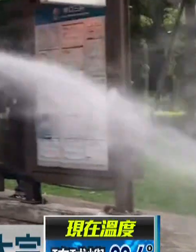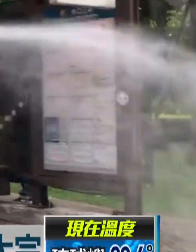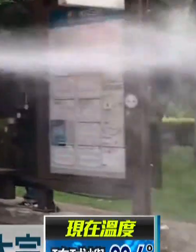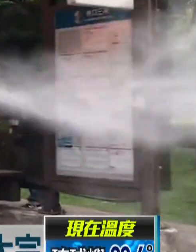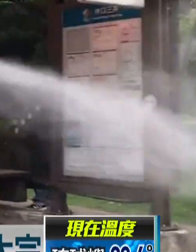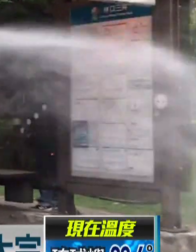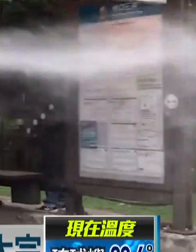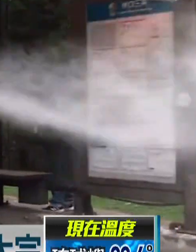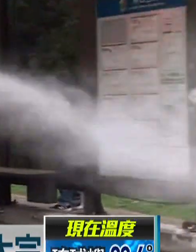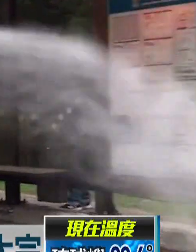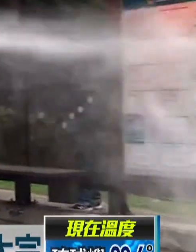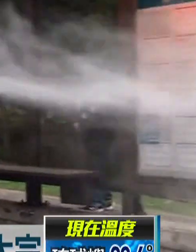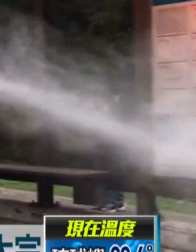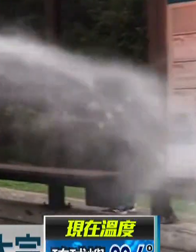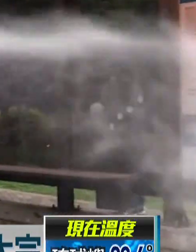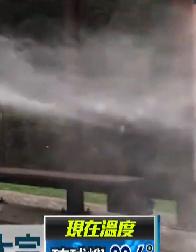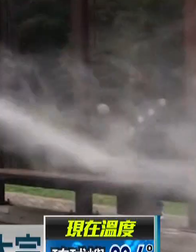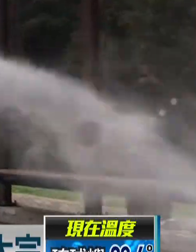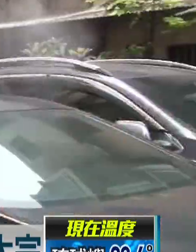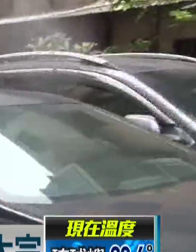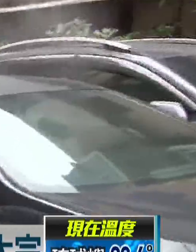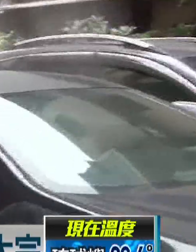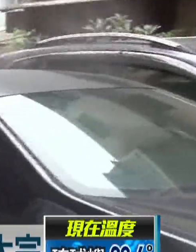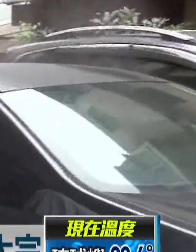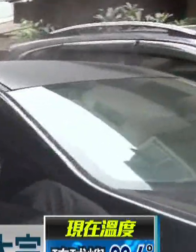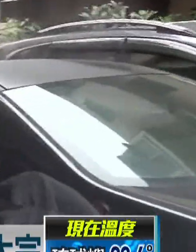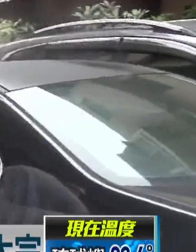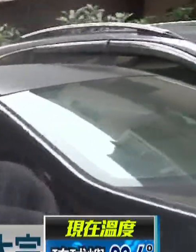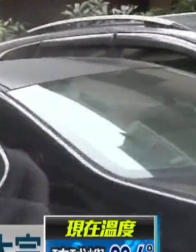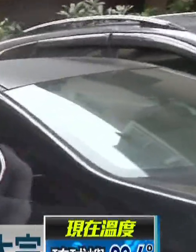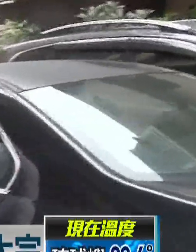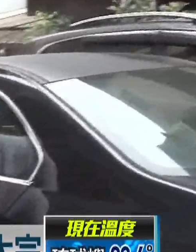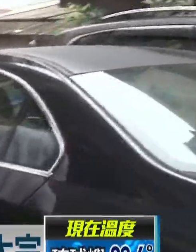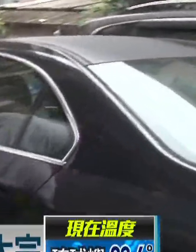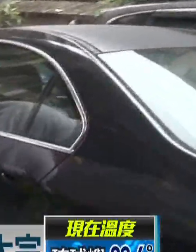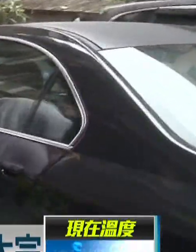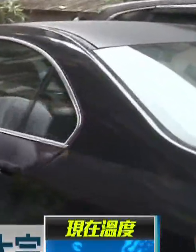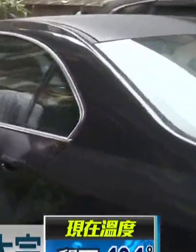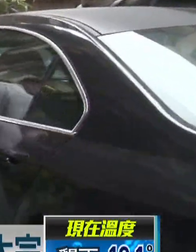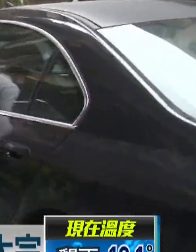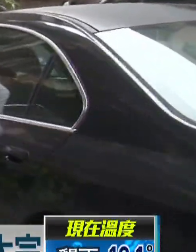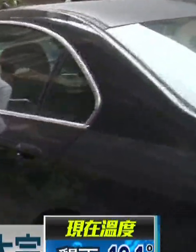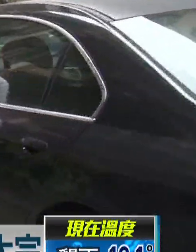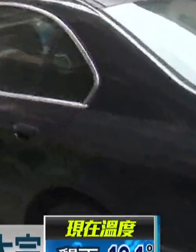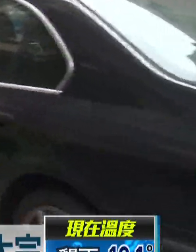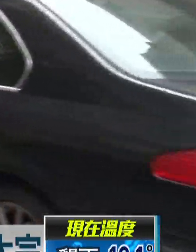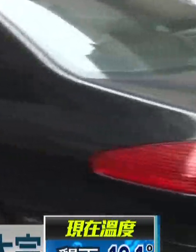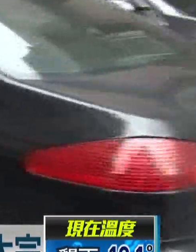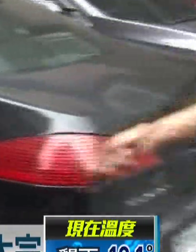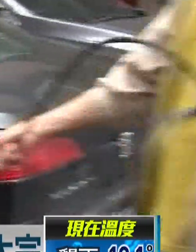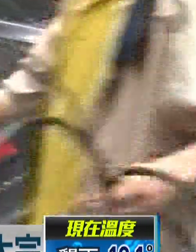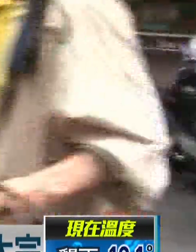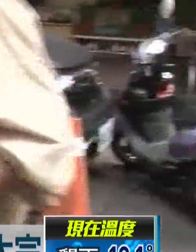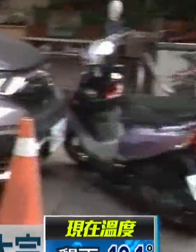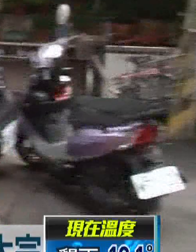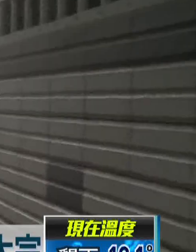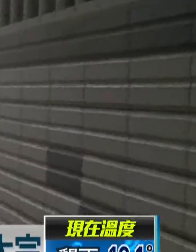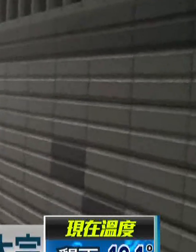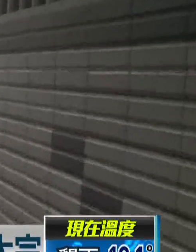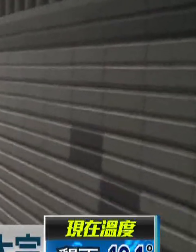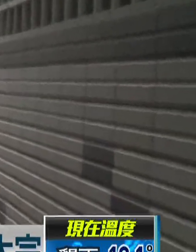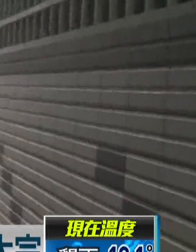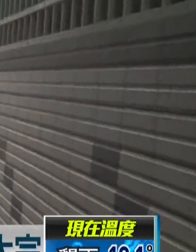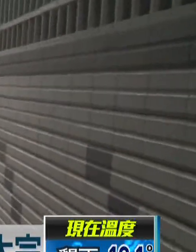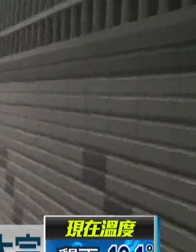市分布来看，新北几乎占了快一半，有71例，基隆39例第二高，桃园22例，台北也有